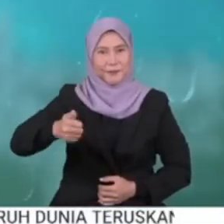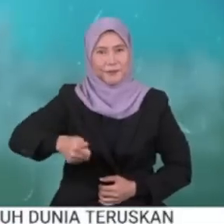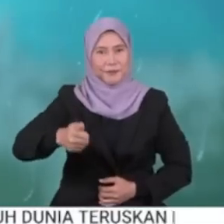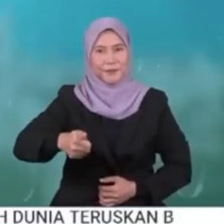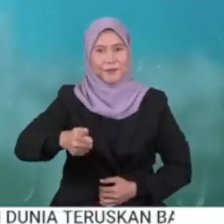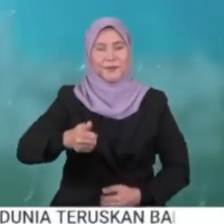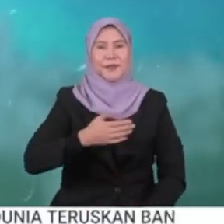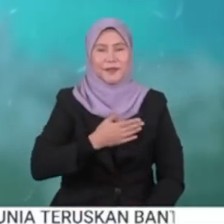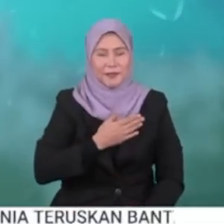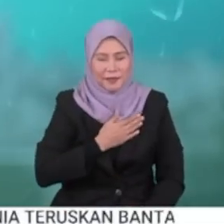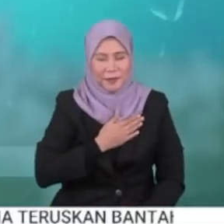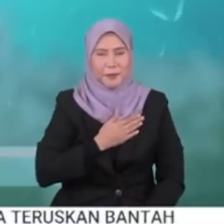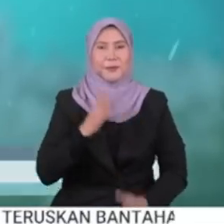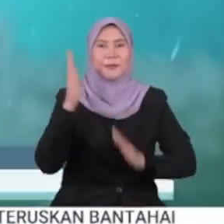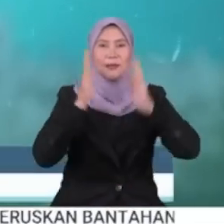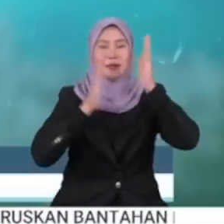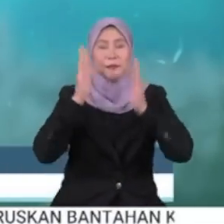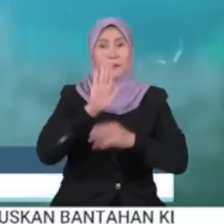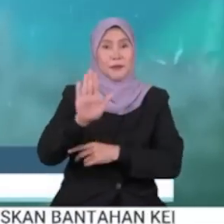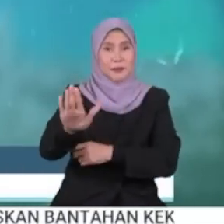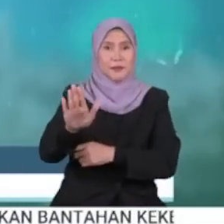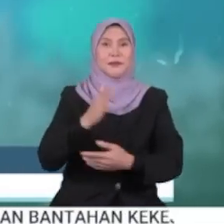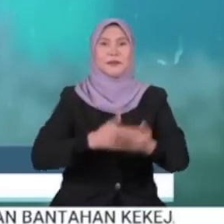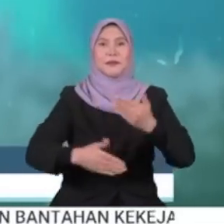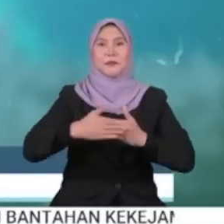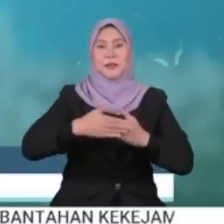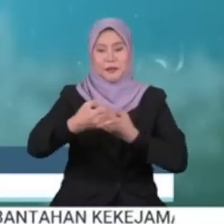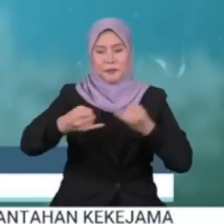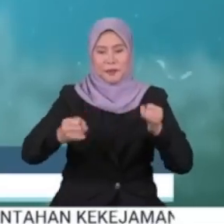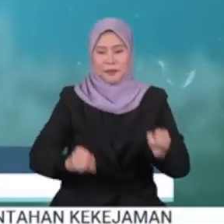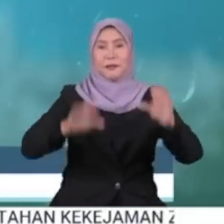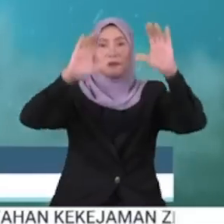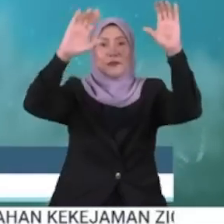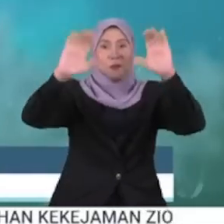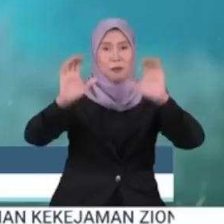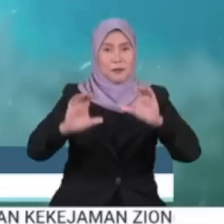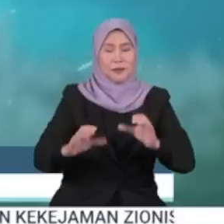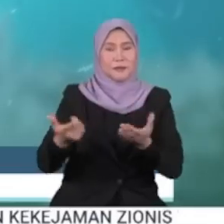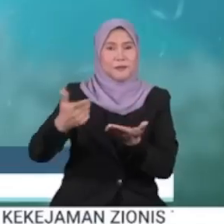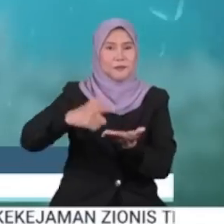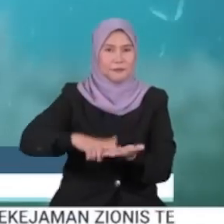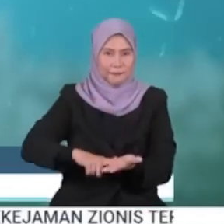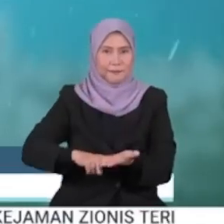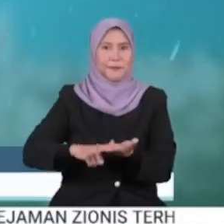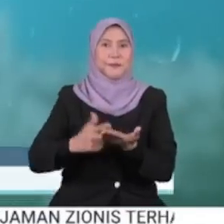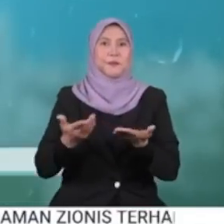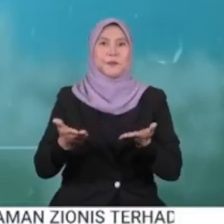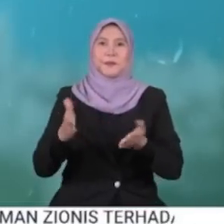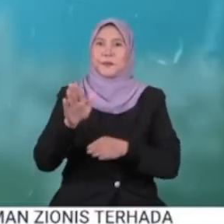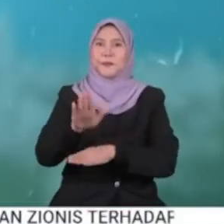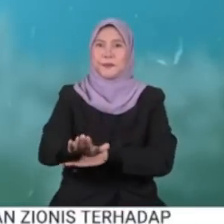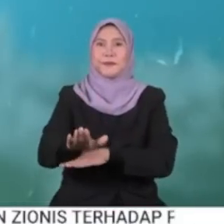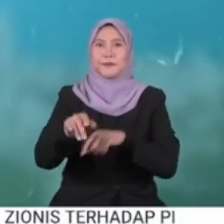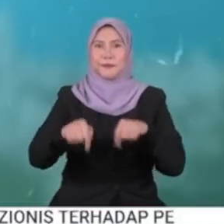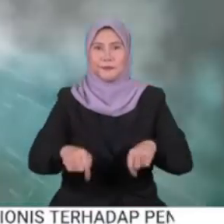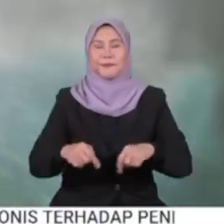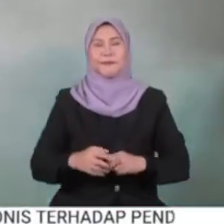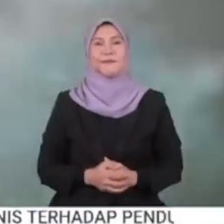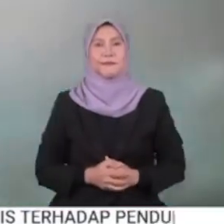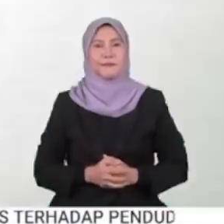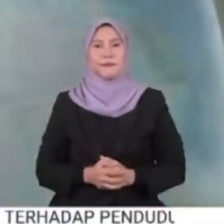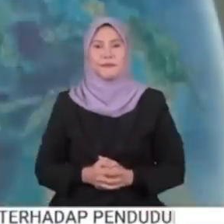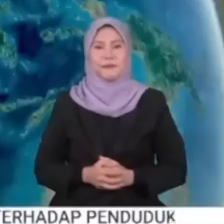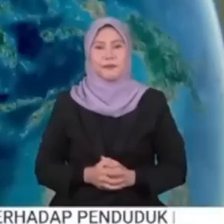Assalamualaikum dan salam Malaysia Madani. Kembali bersama Jabatan Meteorologi Malaysia untuk laporan cuaca pada petang ini. Baik,